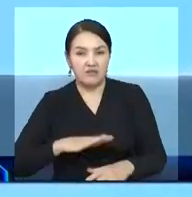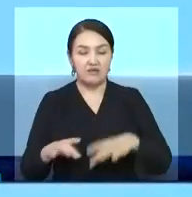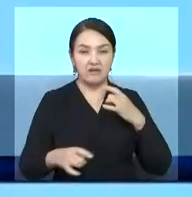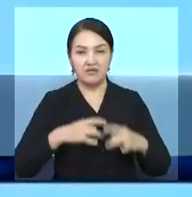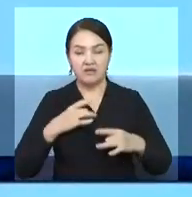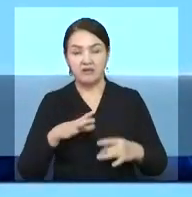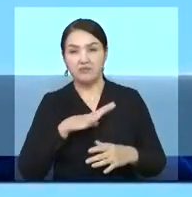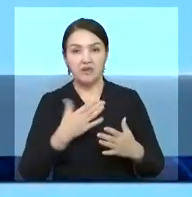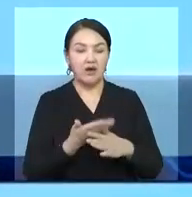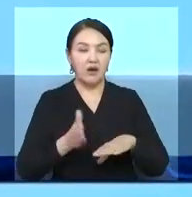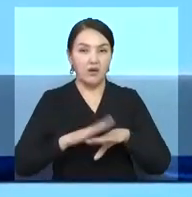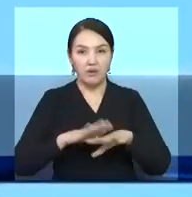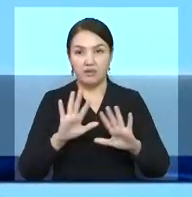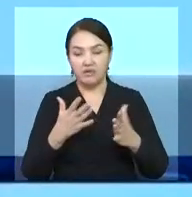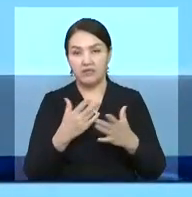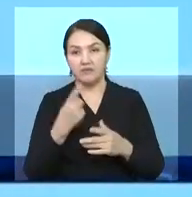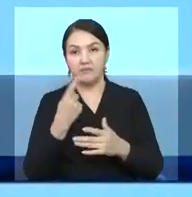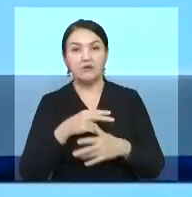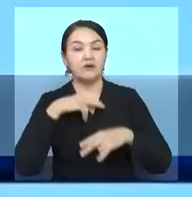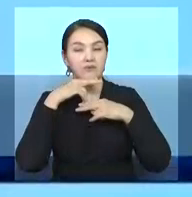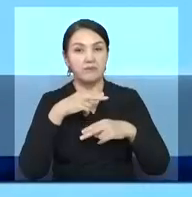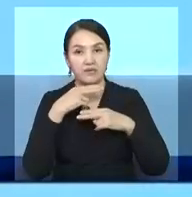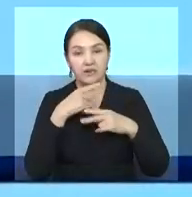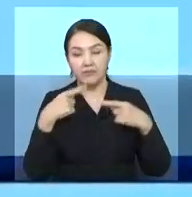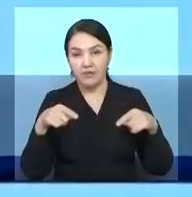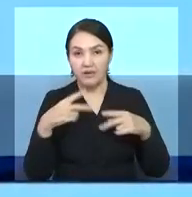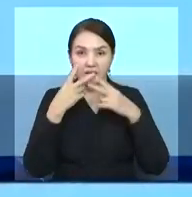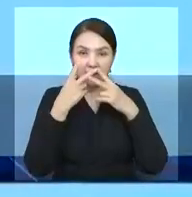заттардан өздерінің бір сәтке болса да көңілдерін басқа